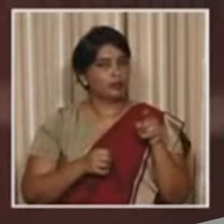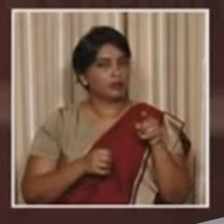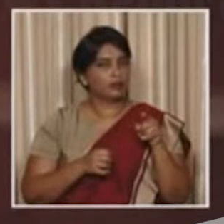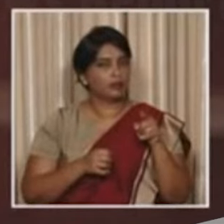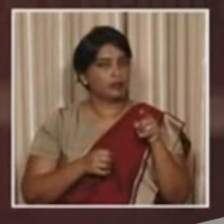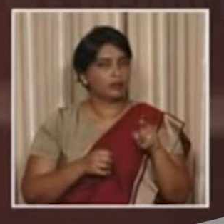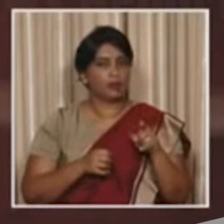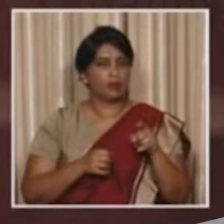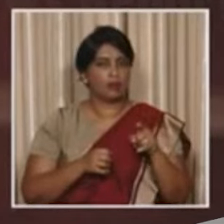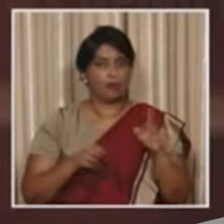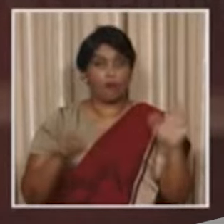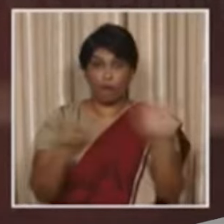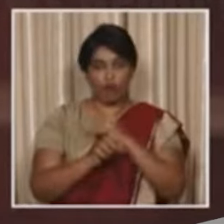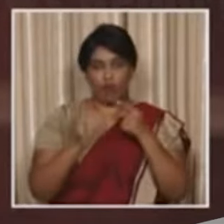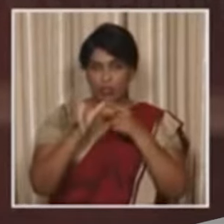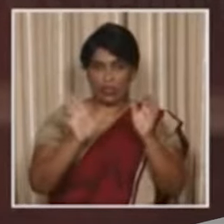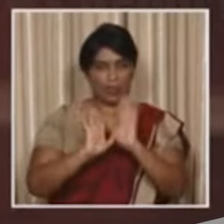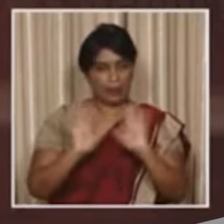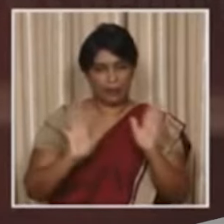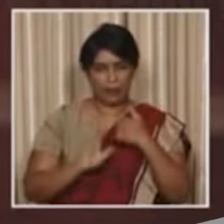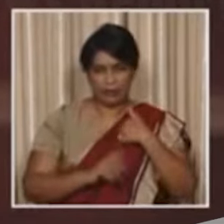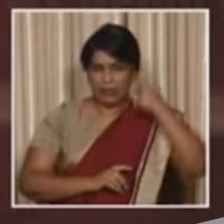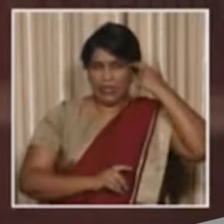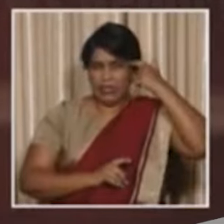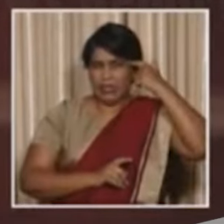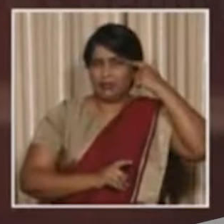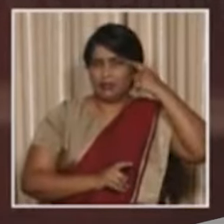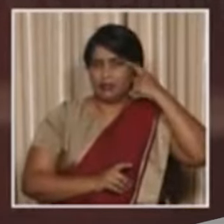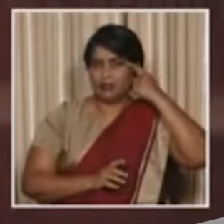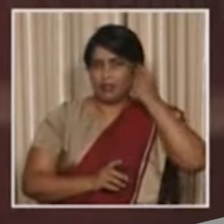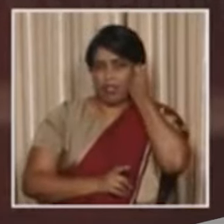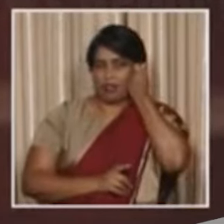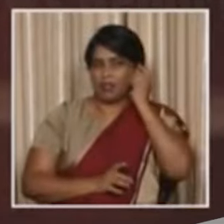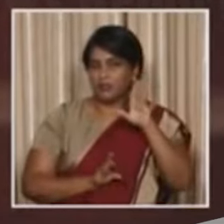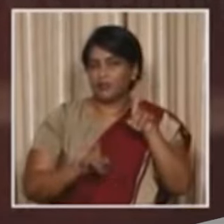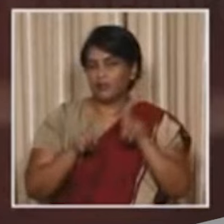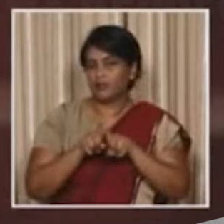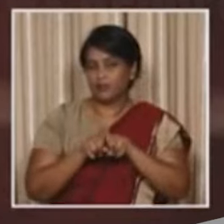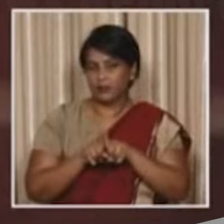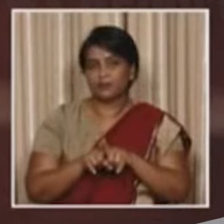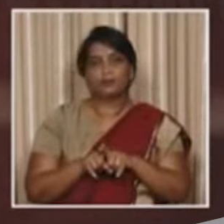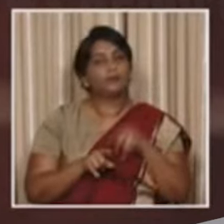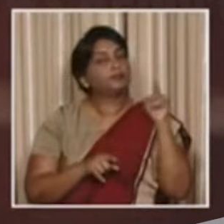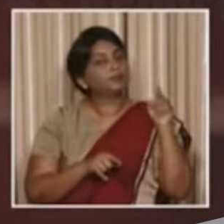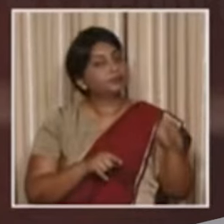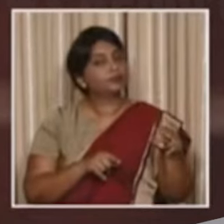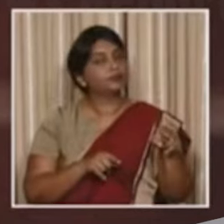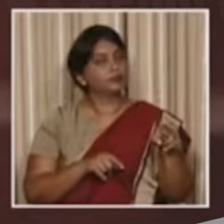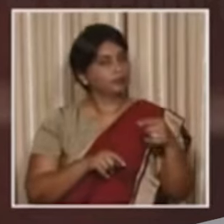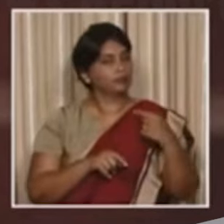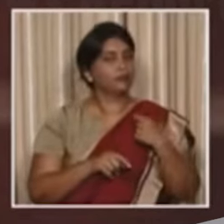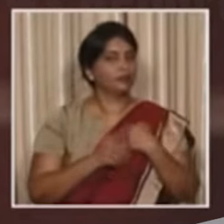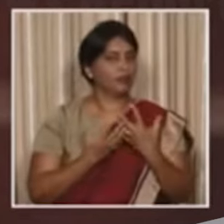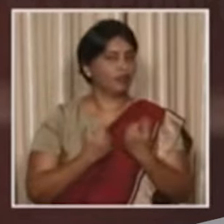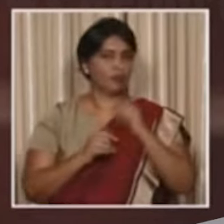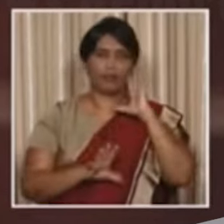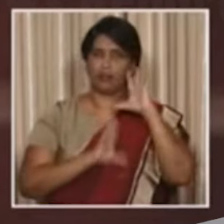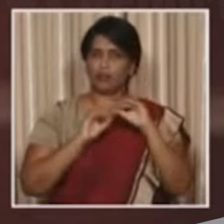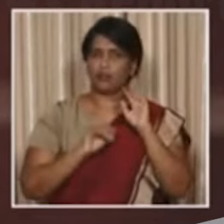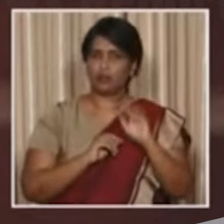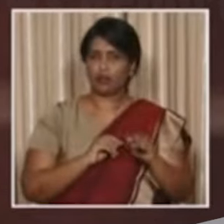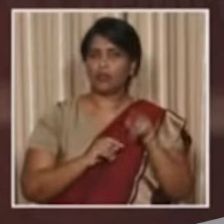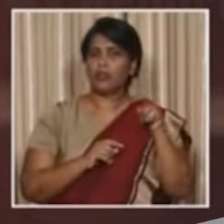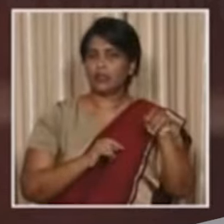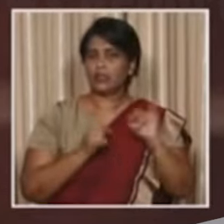මේ පූර්ණ උත්තරයක් නෙමෙයි මගේ මතකේ තියෙන කරුණක් විතරයි කියන්නේ. එතෙන්දී අපිට ලැබුණ තොරතුර තමයි මේ